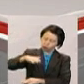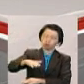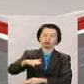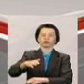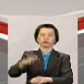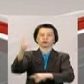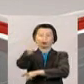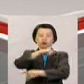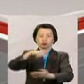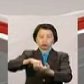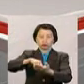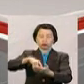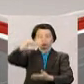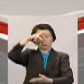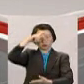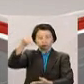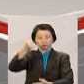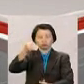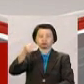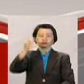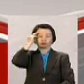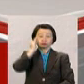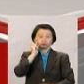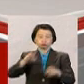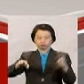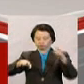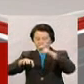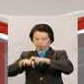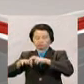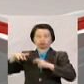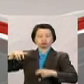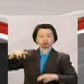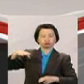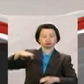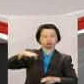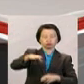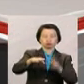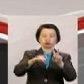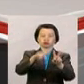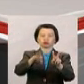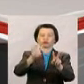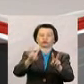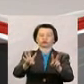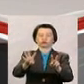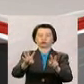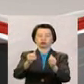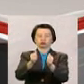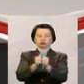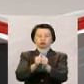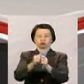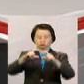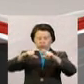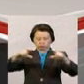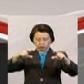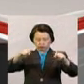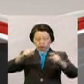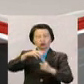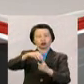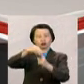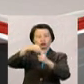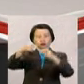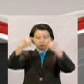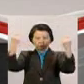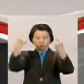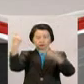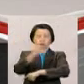ini di Putrajaya. Tuan Dr. Mahathir menaiki kereta Proton Perdana 2.4 Stretch Limo dengan plat istimewa tersebut pada sambutan